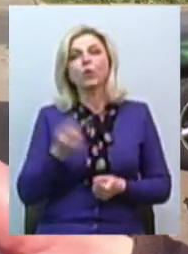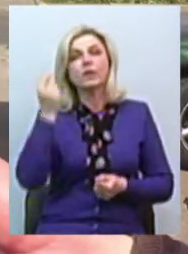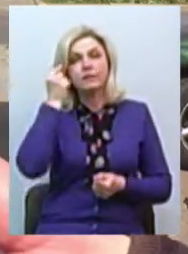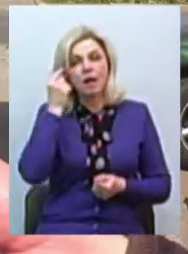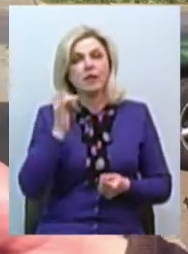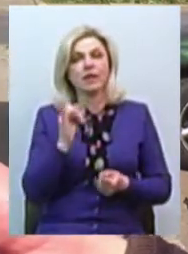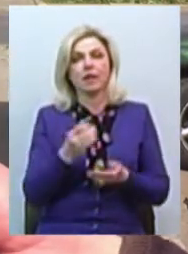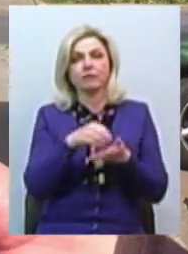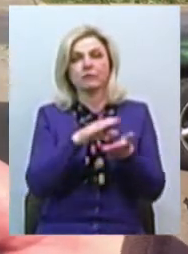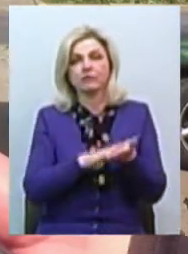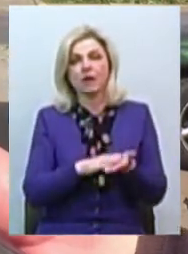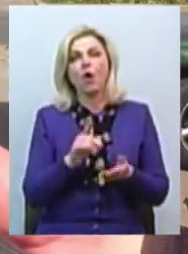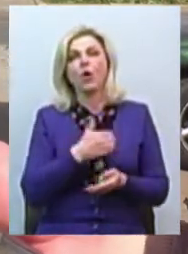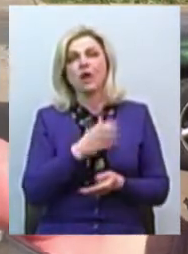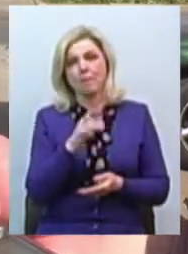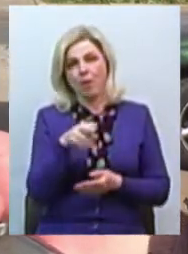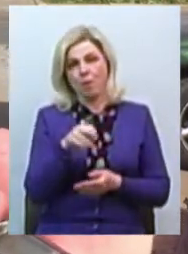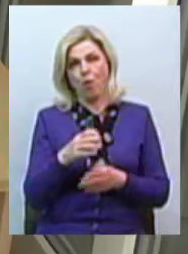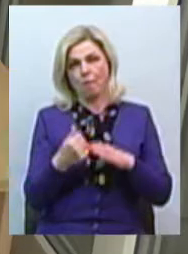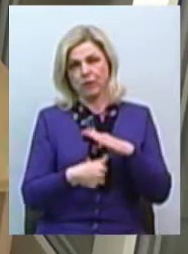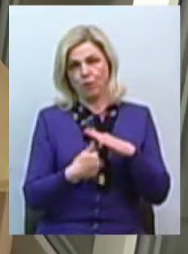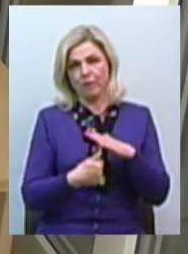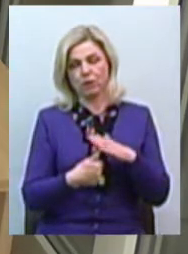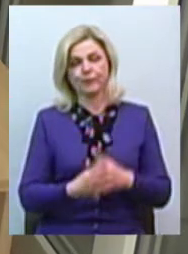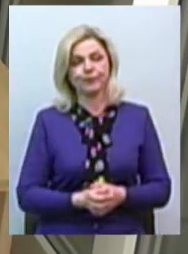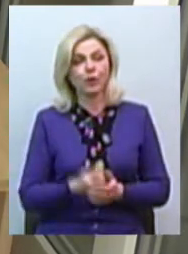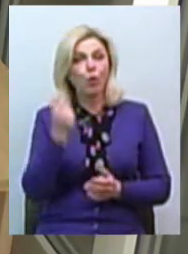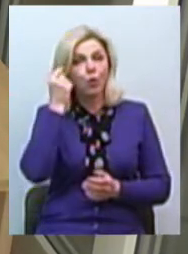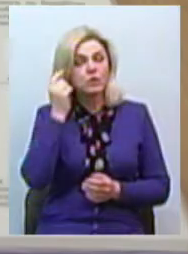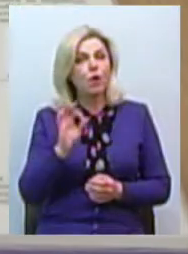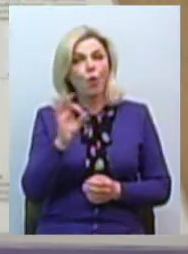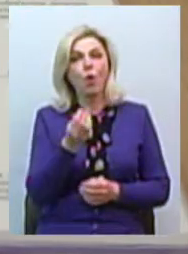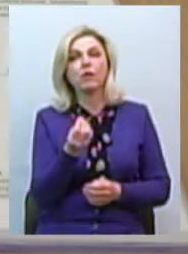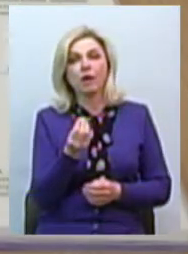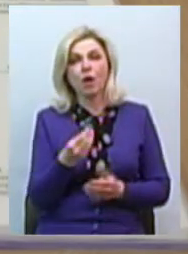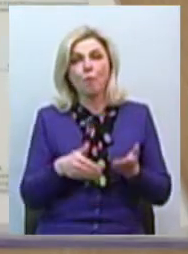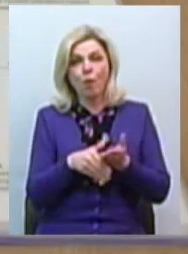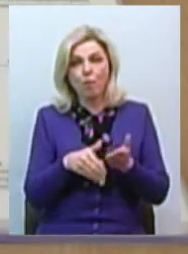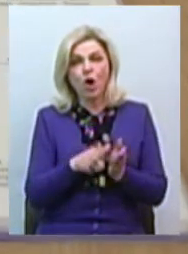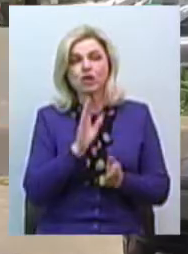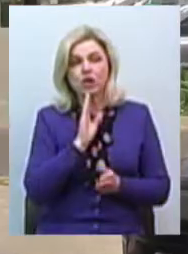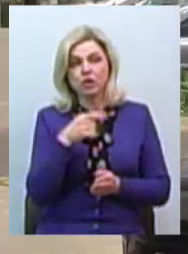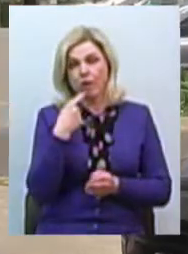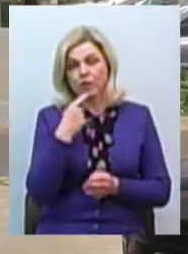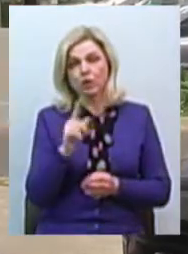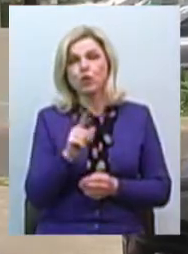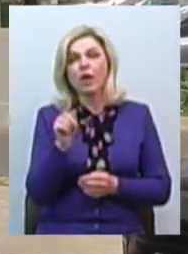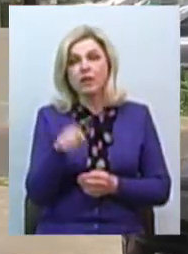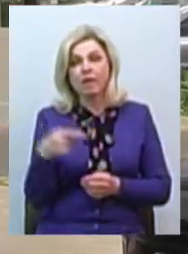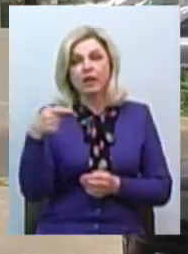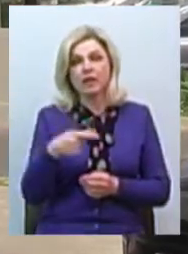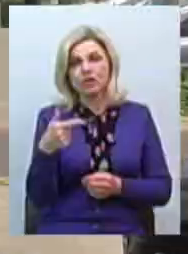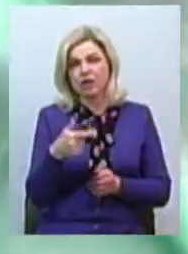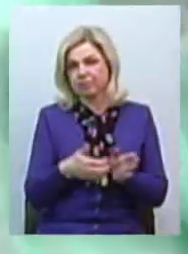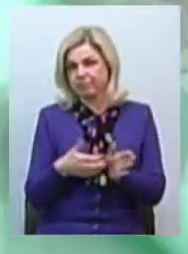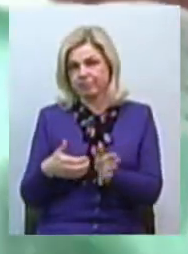і стати на облік хоча б по безробіттю. Дізнавшись про розмір грошової допомоги, Тетяна Білова говорить, навіть 1000 гривень